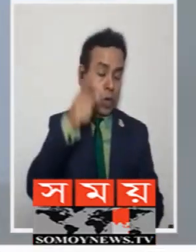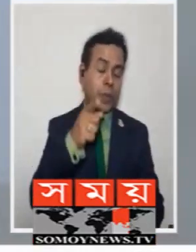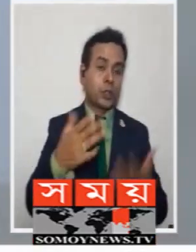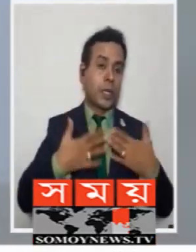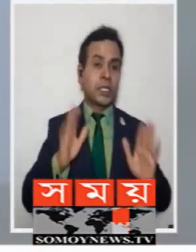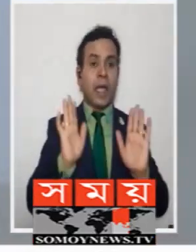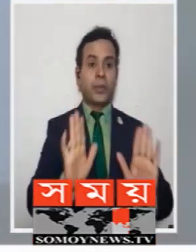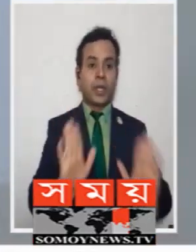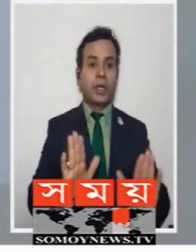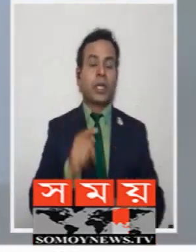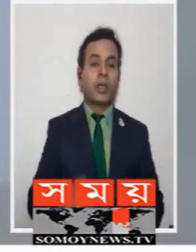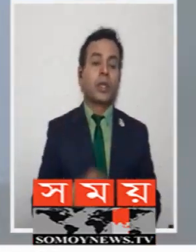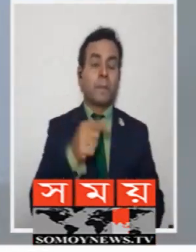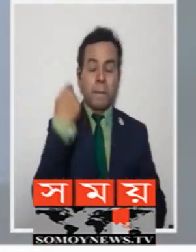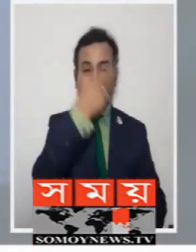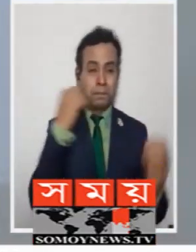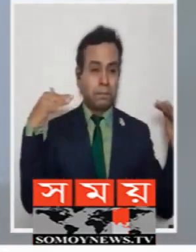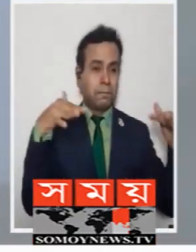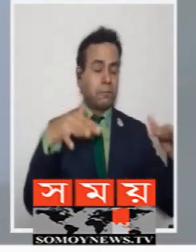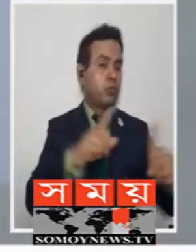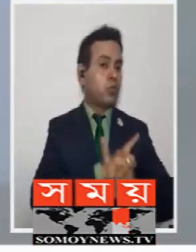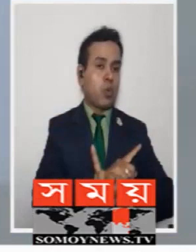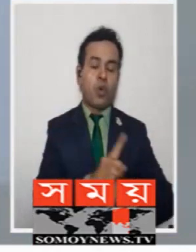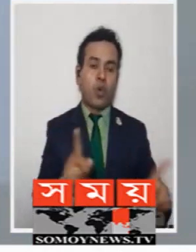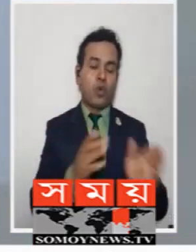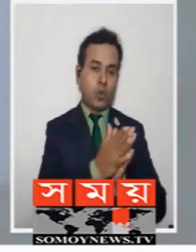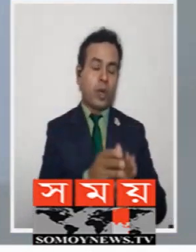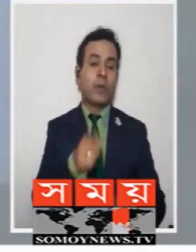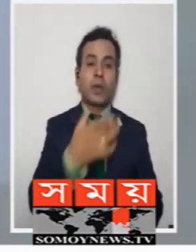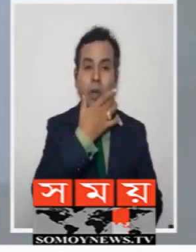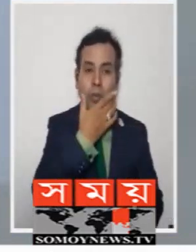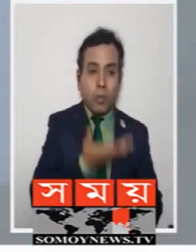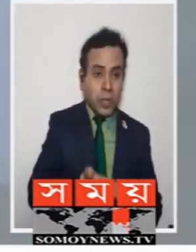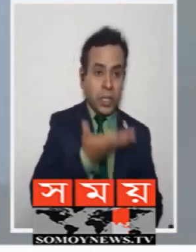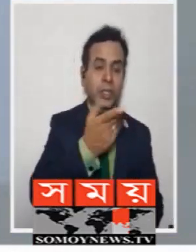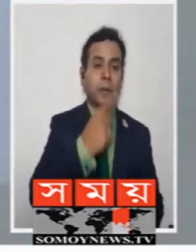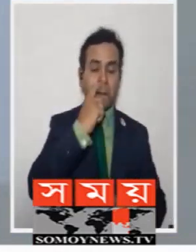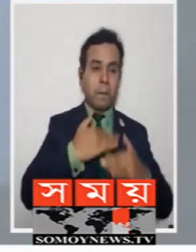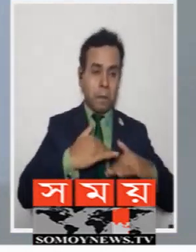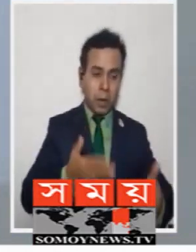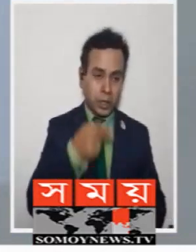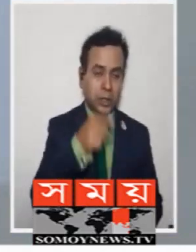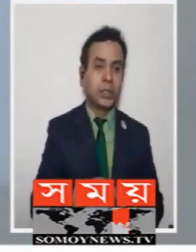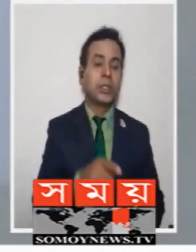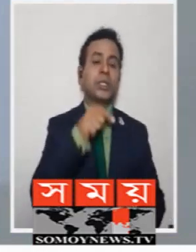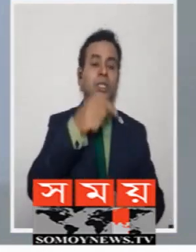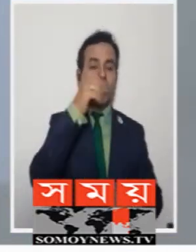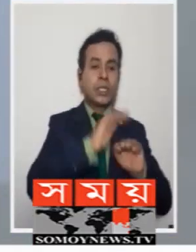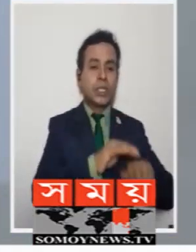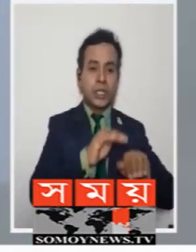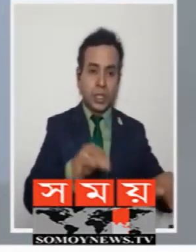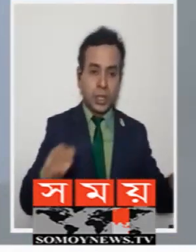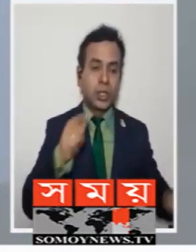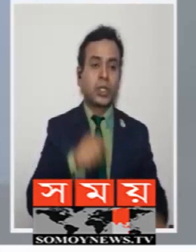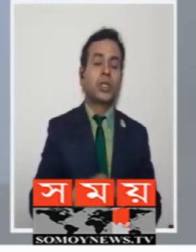আমরা আমাদের বয়স্কদের বয়োজ্যেষ্ঠদের প্রতি বিশেষভাবে যত্ন দেব, আমাদের শিশু আমাদের গর্ভবতী মাদের প্রতি যত্ন রাখব, এবং আমাদের বিশেষ